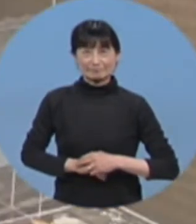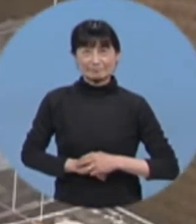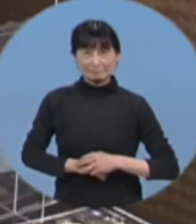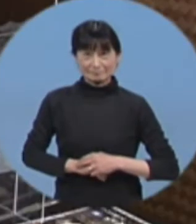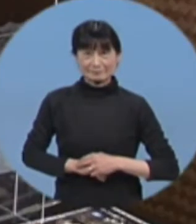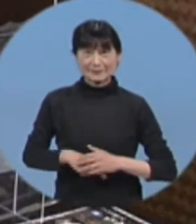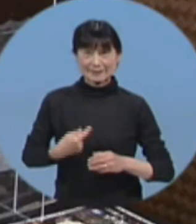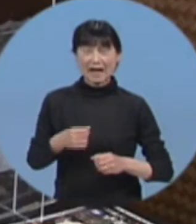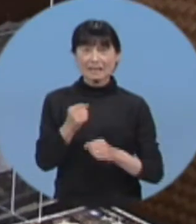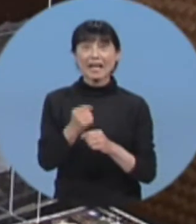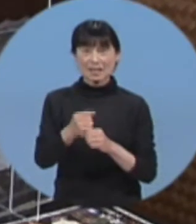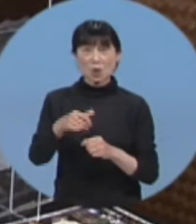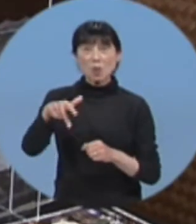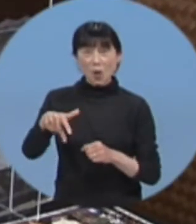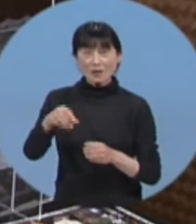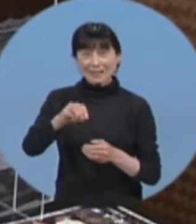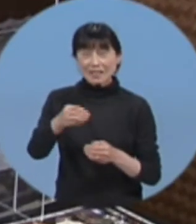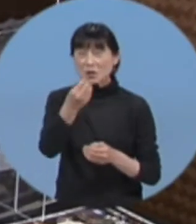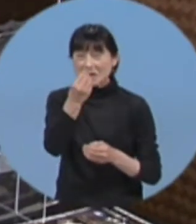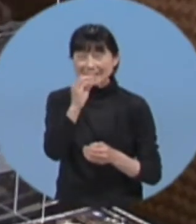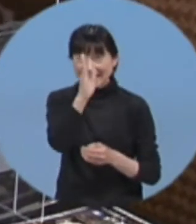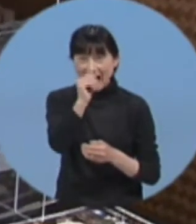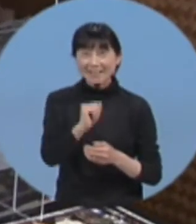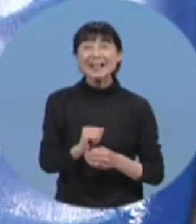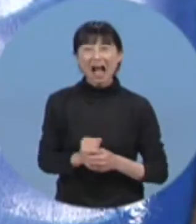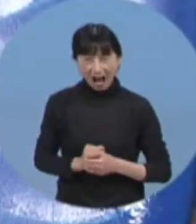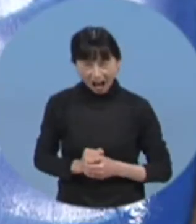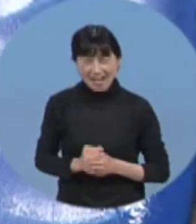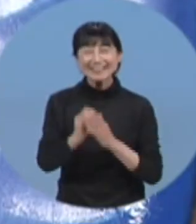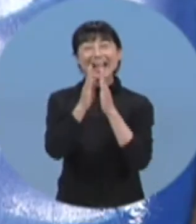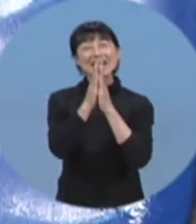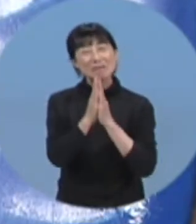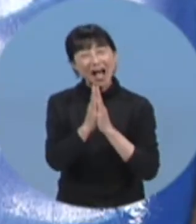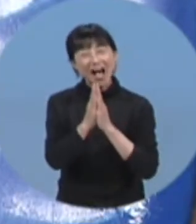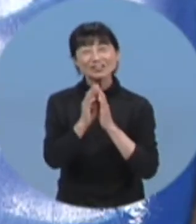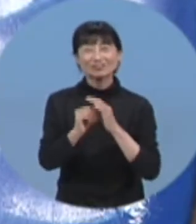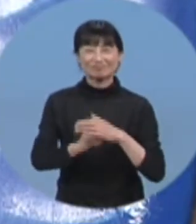自家製のポン酢で召し上がってみてください。 はい、ではいただきます。